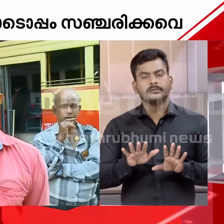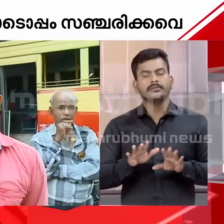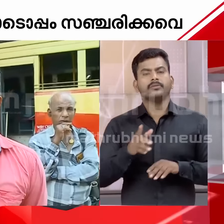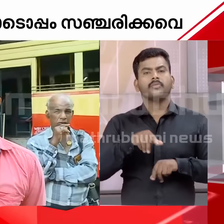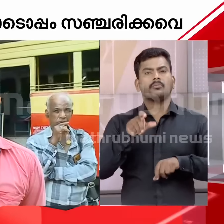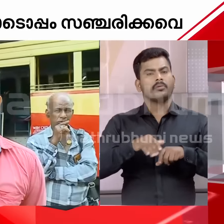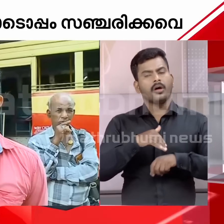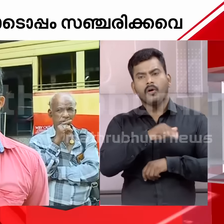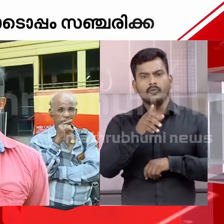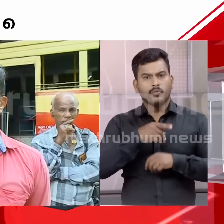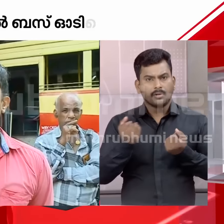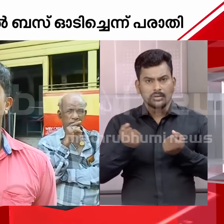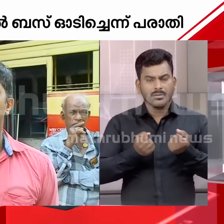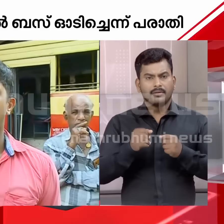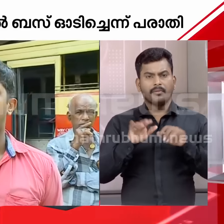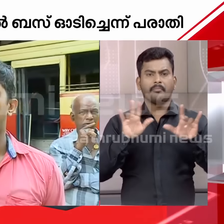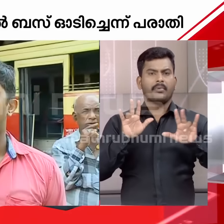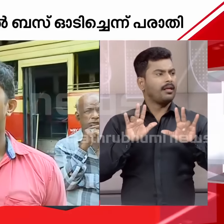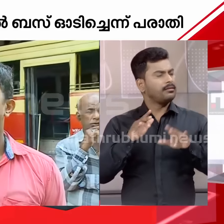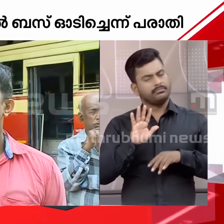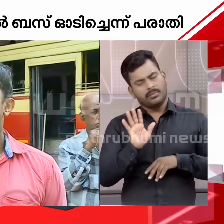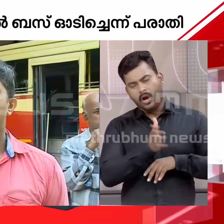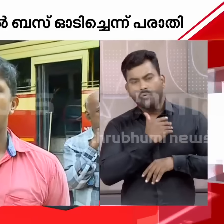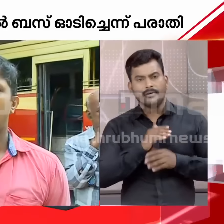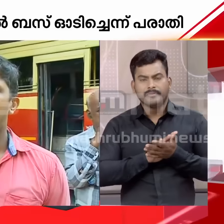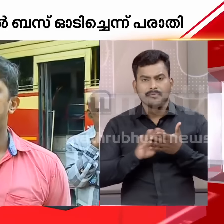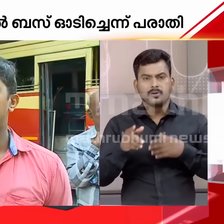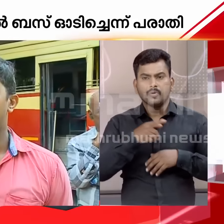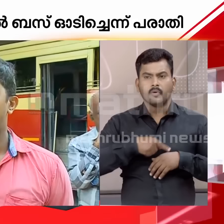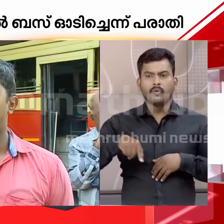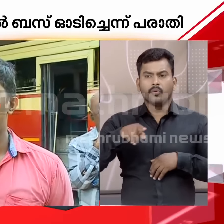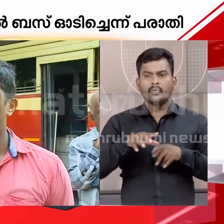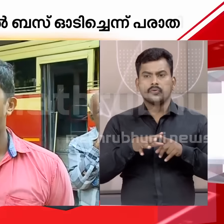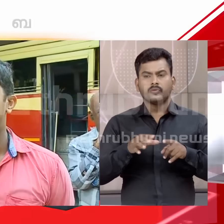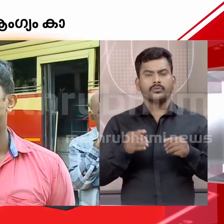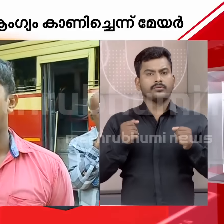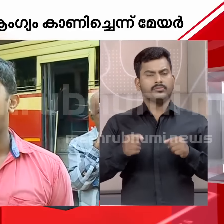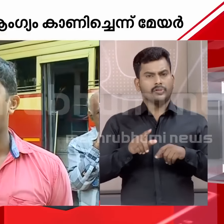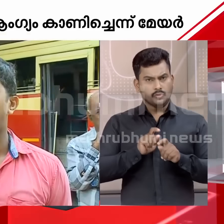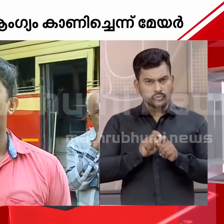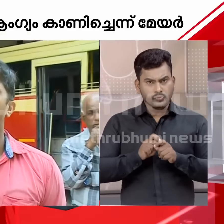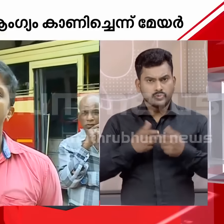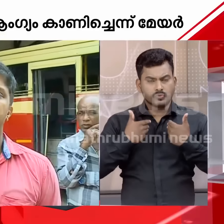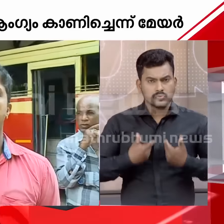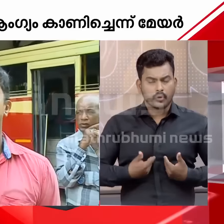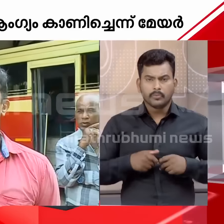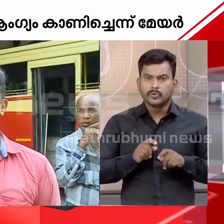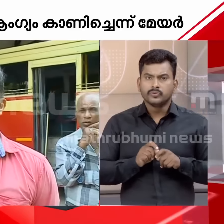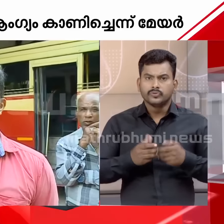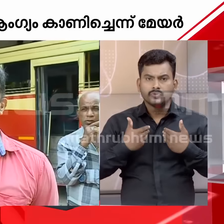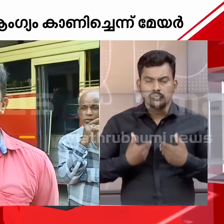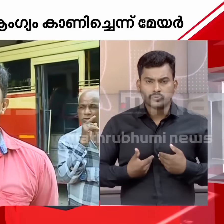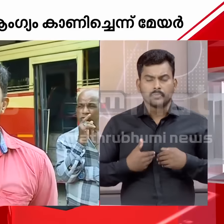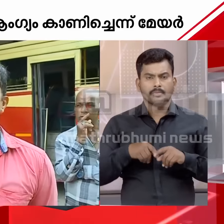ആളുകളെ യാത്രാമധ്യത്തിൽ പാളയത്തിൽ ഇറക്കി വിട്ടതിന് ഡ്യൂട്ടി തീരാൻ പോലും സമ്മതിക്കാതെ ഡ്യൂട്ടി ടൈമിനാണ് എൻ്റെ അടുത്ത് വളരെ മോശമായിട്ട്